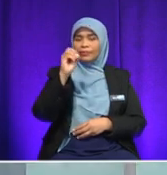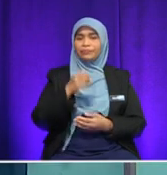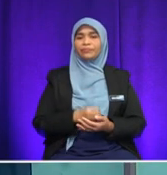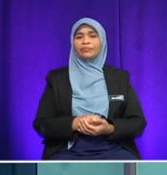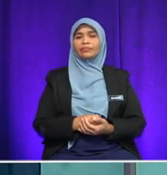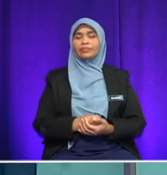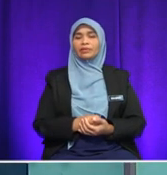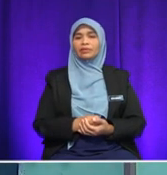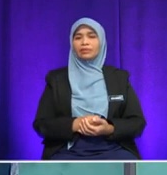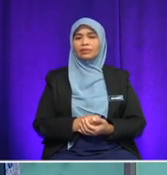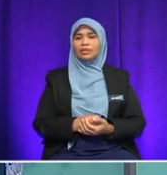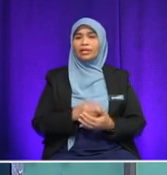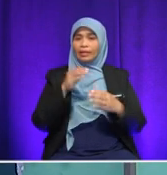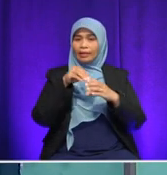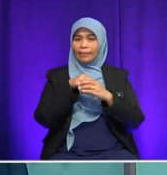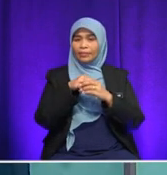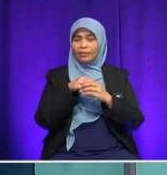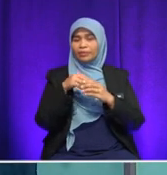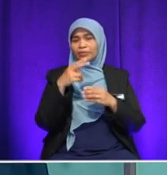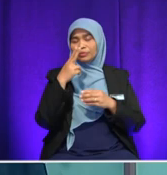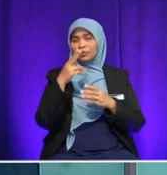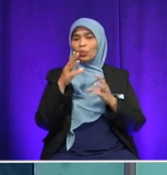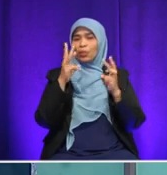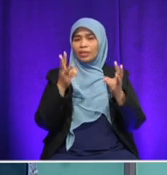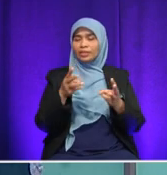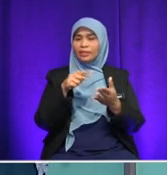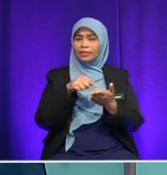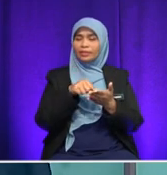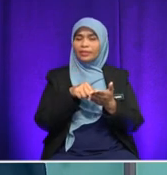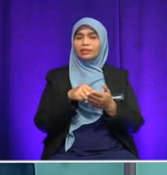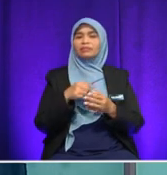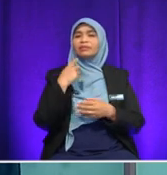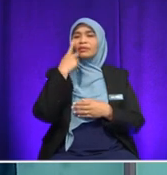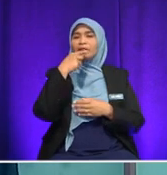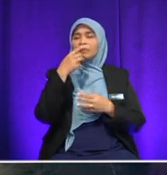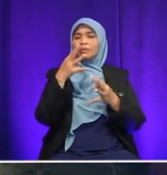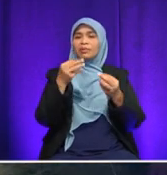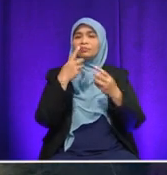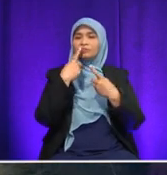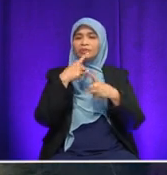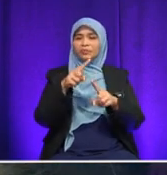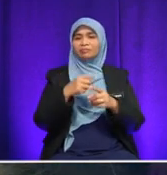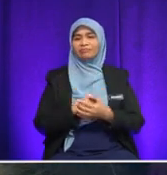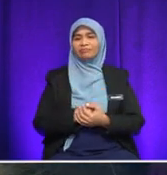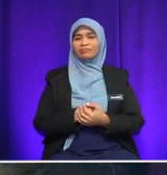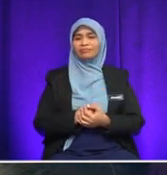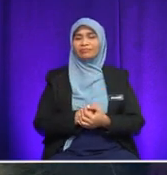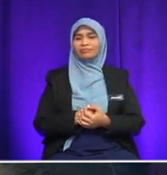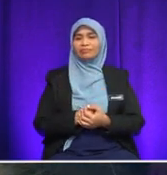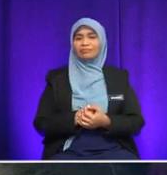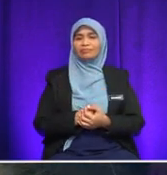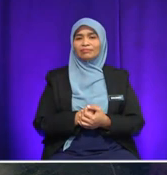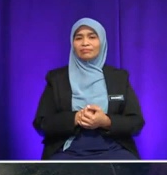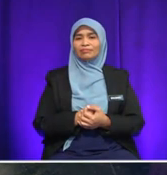kritikan sanjungan dalam perwatakan, ya. Baik, siapa nak jawab ni? Okey. Cikgu buka.